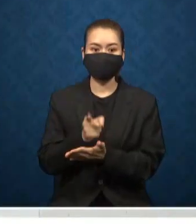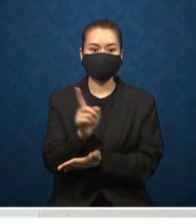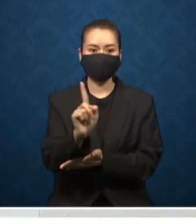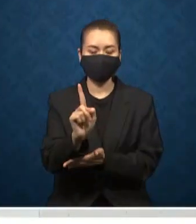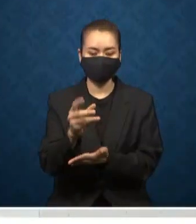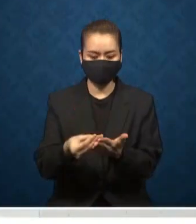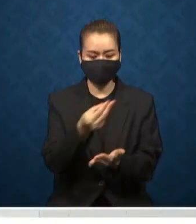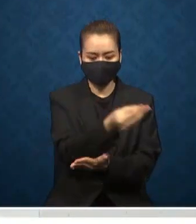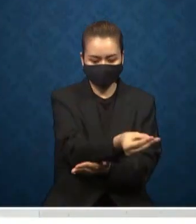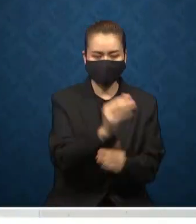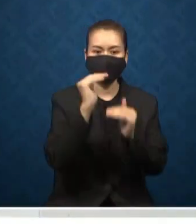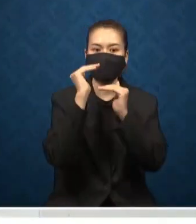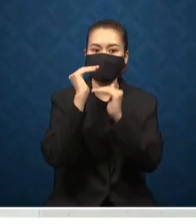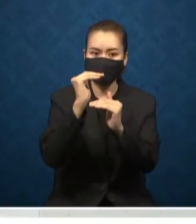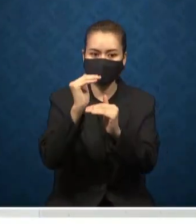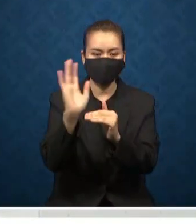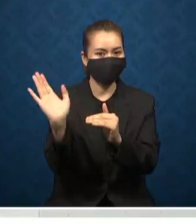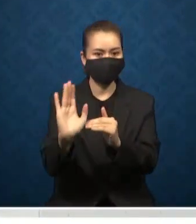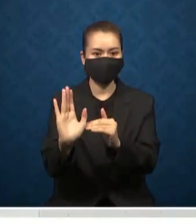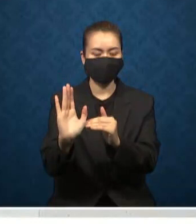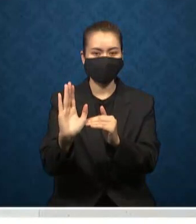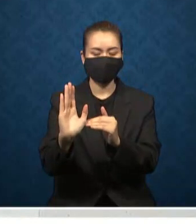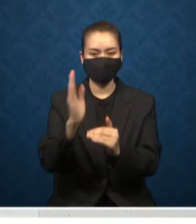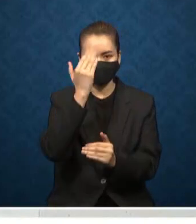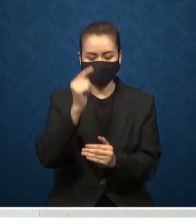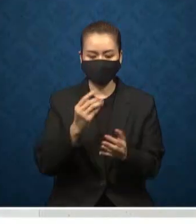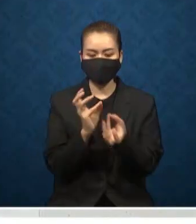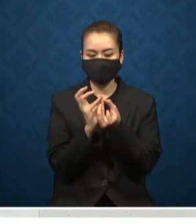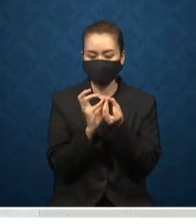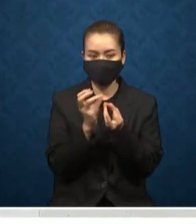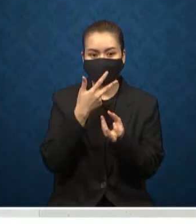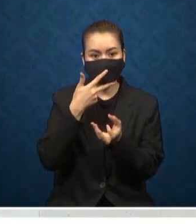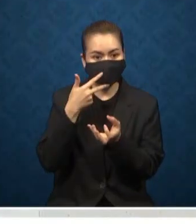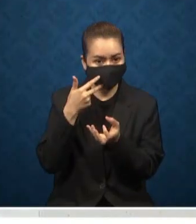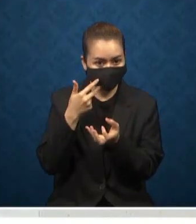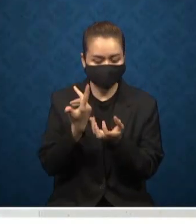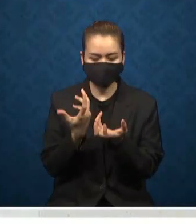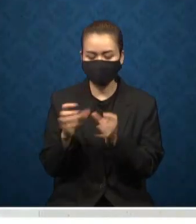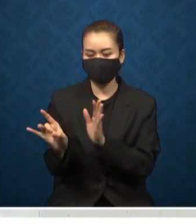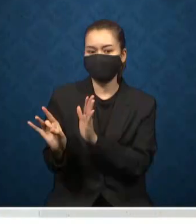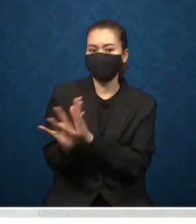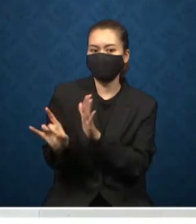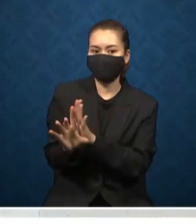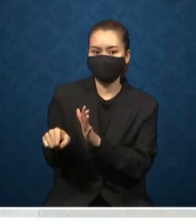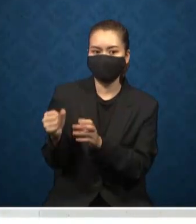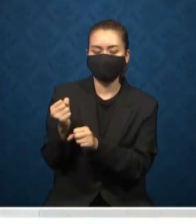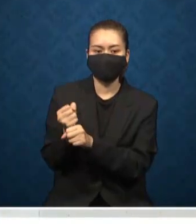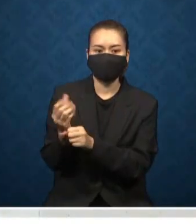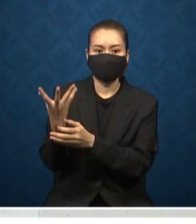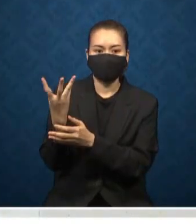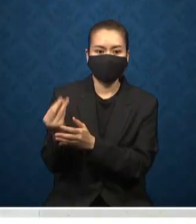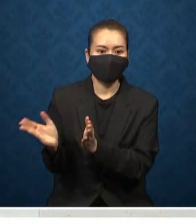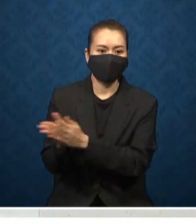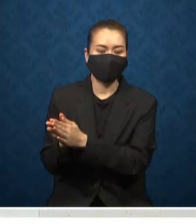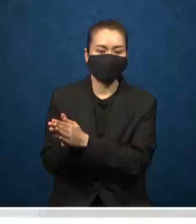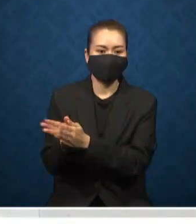จะไม่ถูกกำหนดจนกว่าน้ำตาลหรือผลผลิตสุดท้ายจริงๆไม่ใช่น้ำตาลเดียวก็คือ